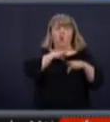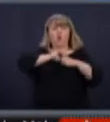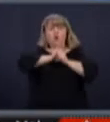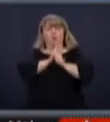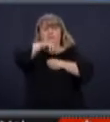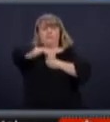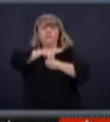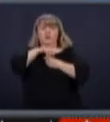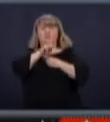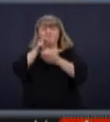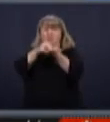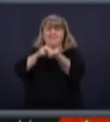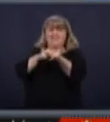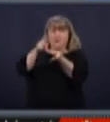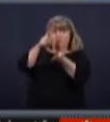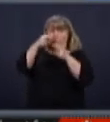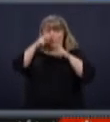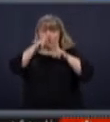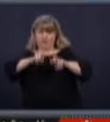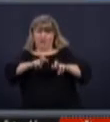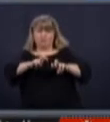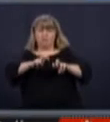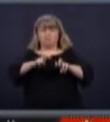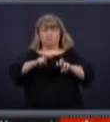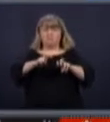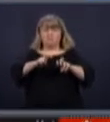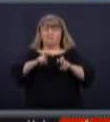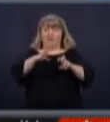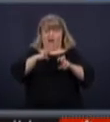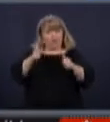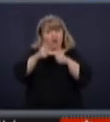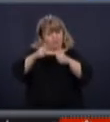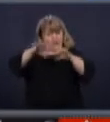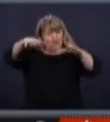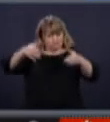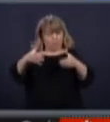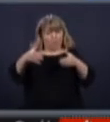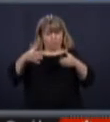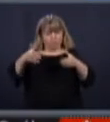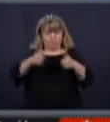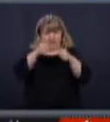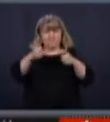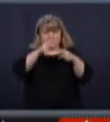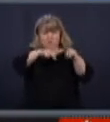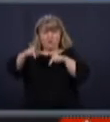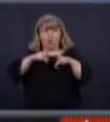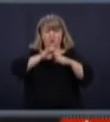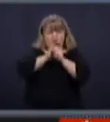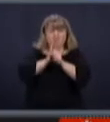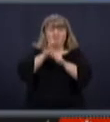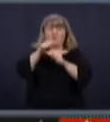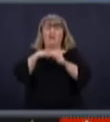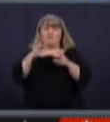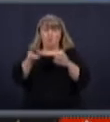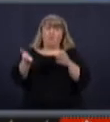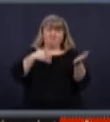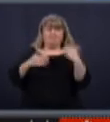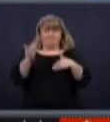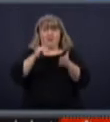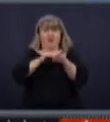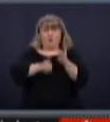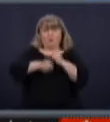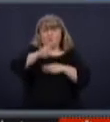nouveau aussi, parce qu'on aimerait, même si on en a beaucoup, on aimerait continuer à en avoir encore plus. Donc, des gens